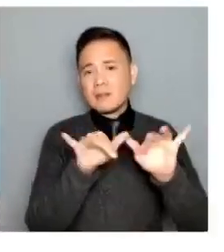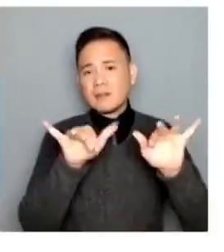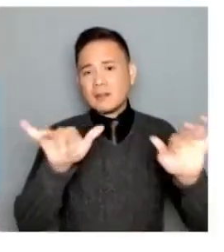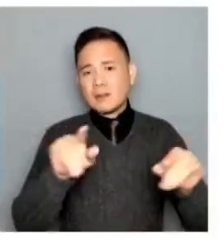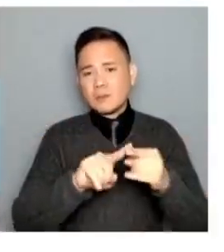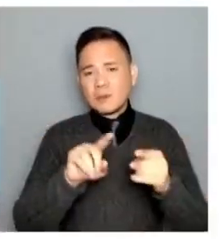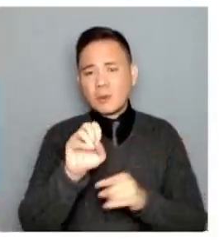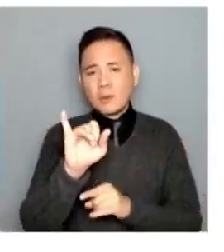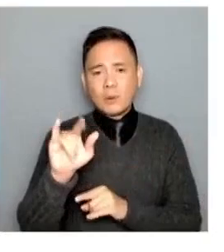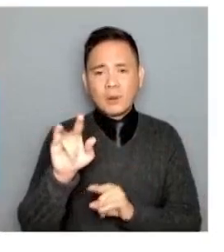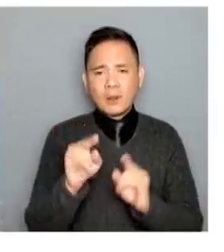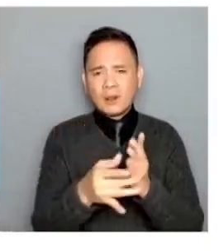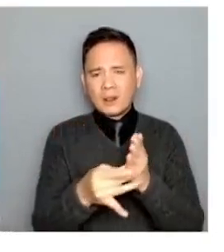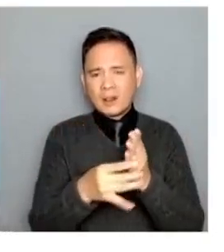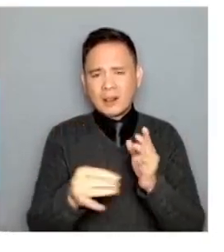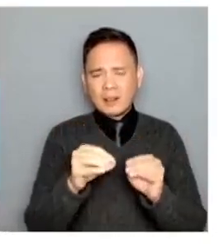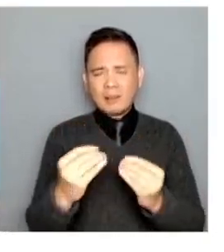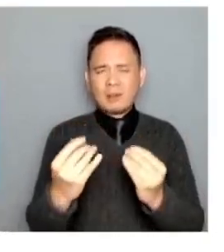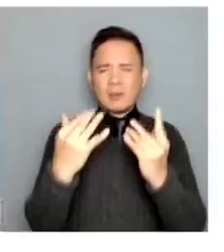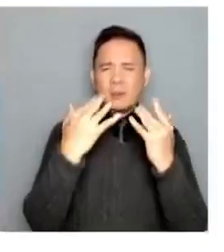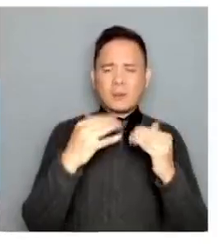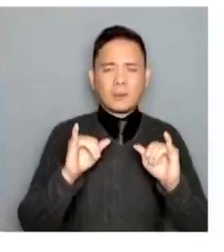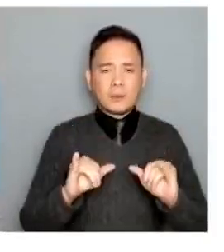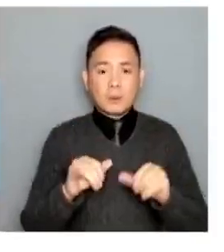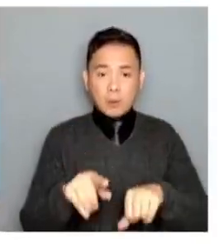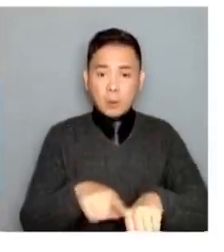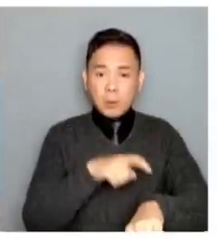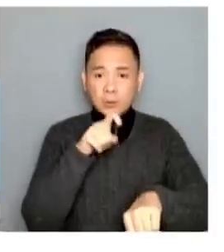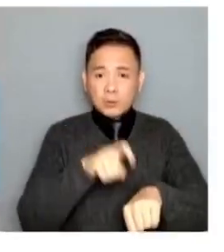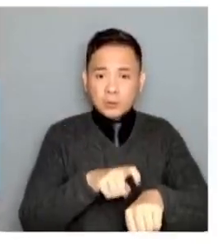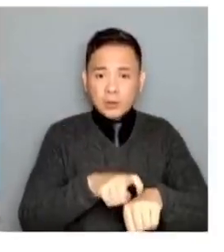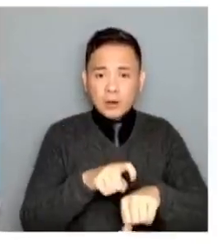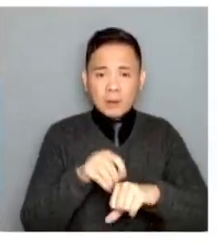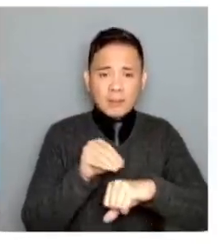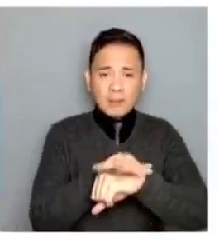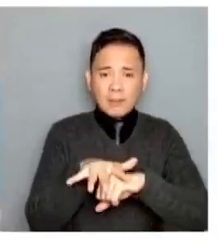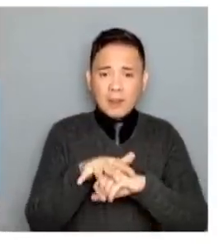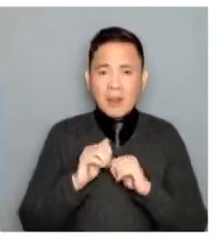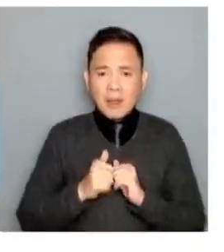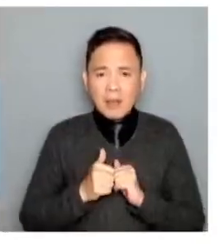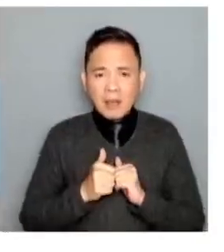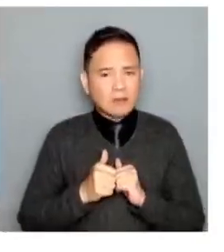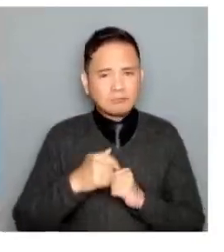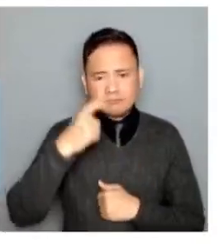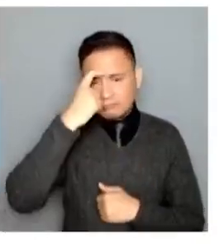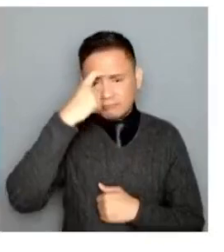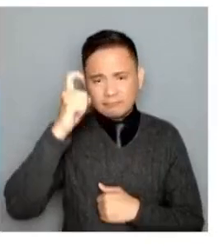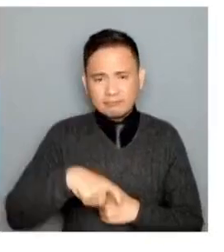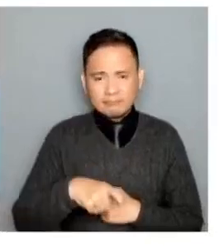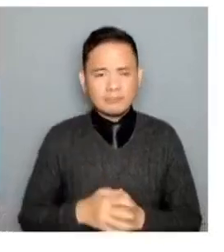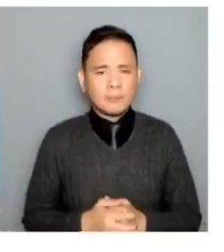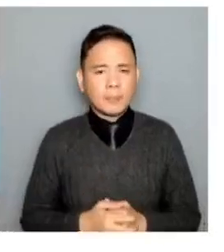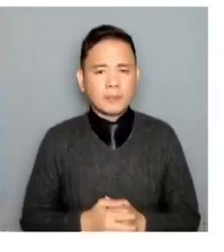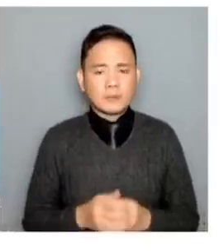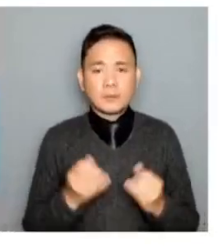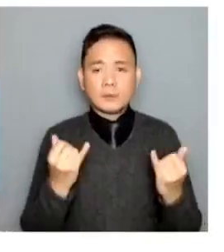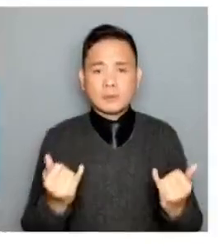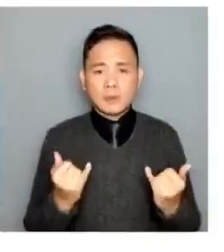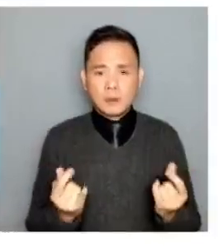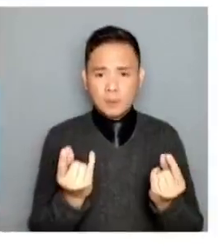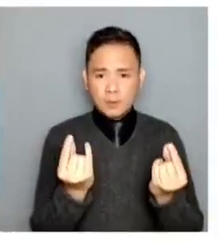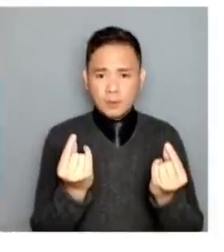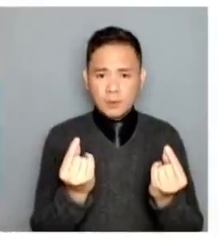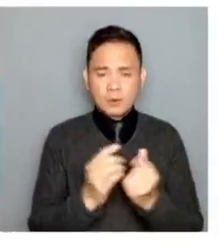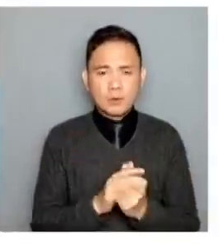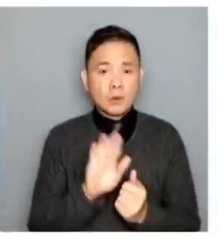oil spill na to. So hindi namin alam kung ano yung long term effect ng oil spill, ma'am. Mm-mm. Kaya kailangan sana, maganda